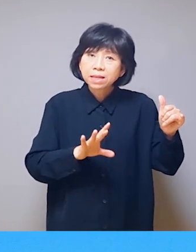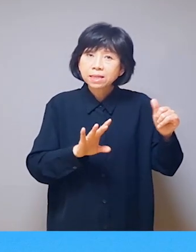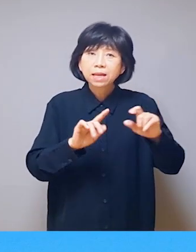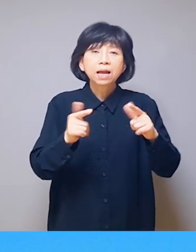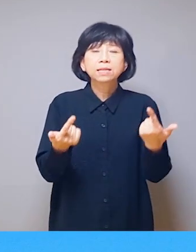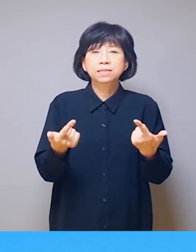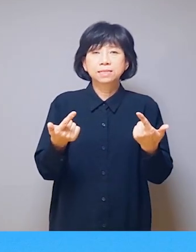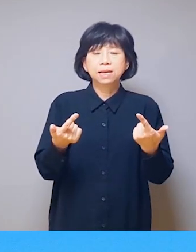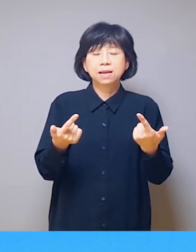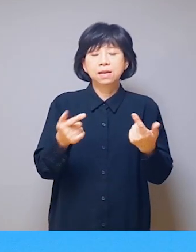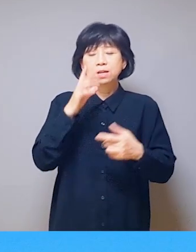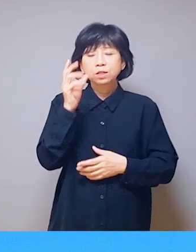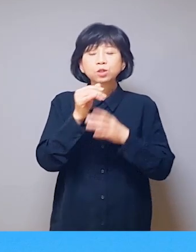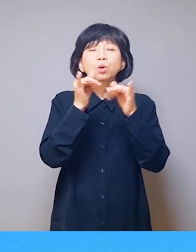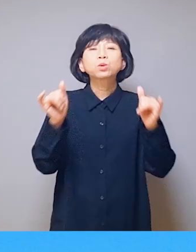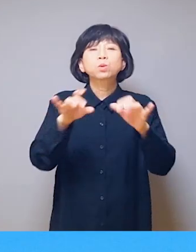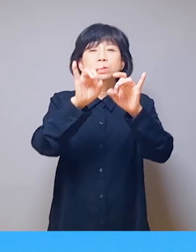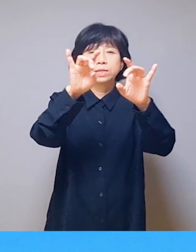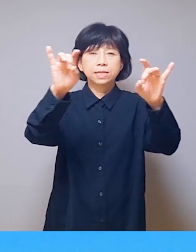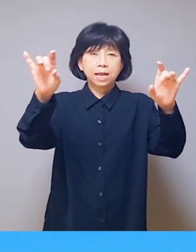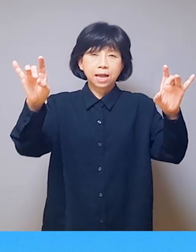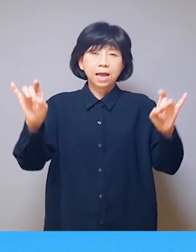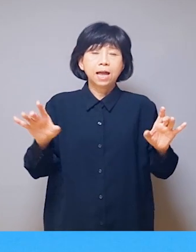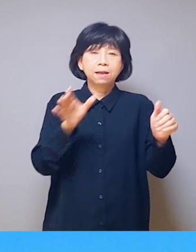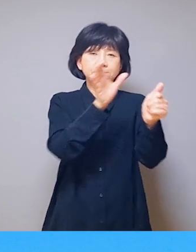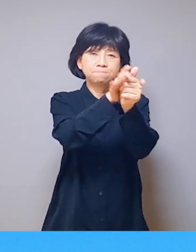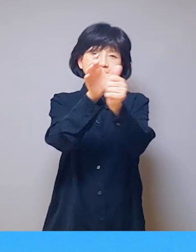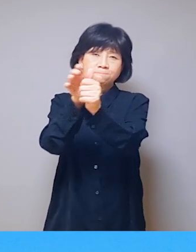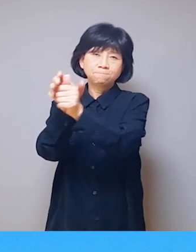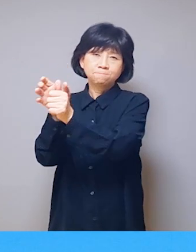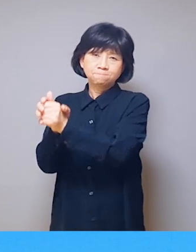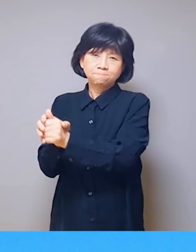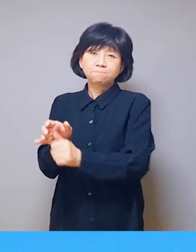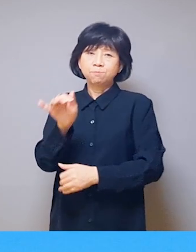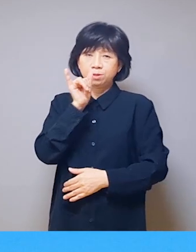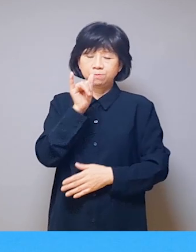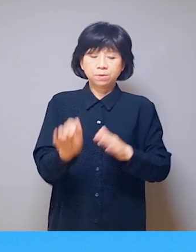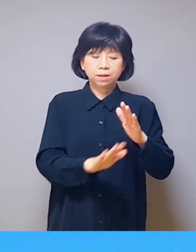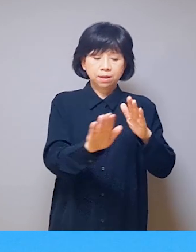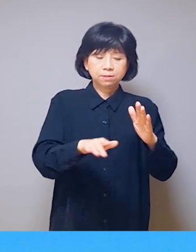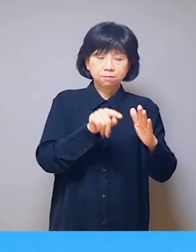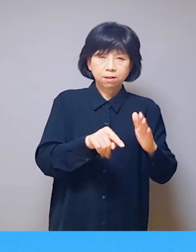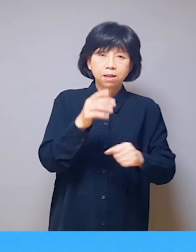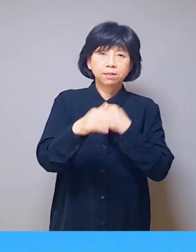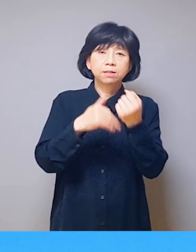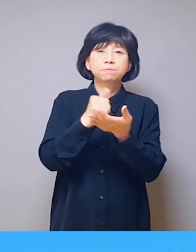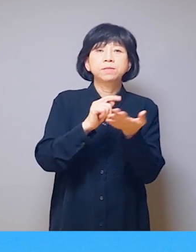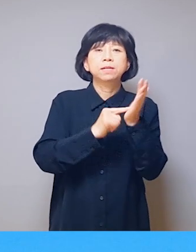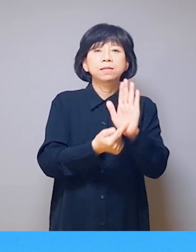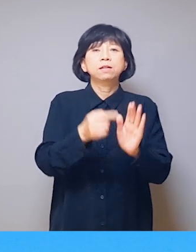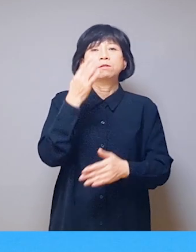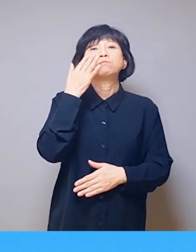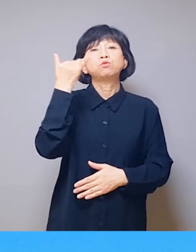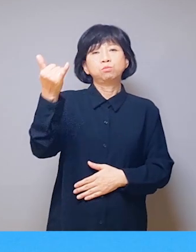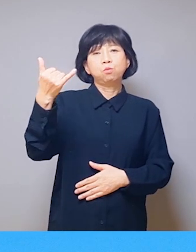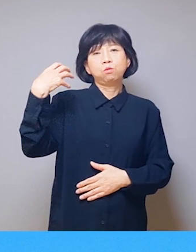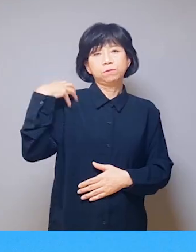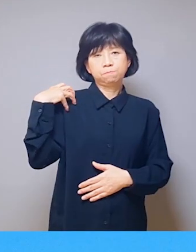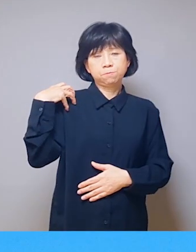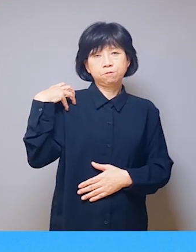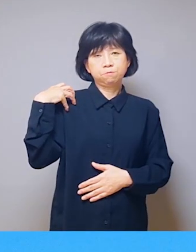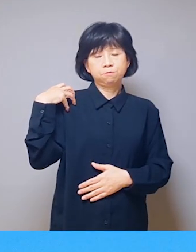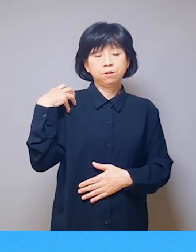각자 개개인에게 하나님이 주신 사명이 있다는 거죠. 가정에서 하나님을 나타내는 부모로서의 사명, 또